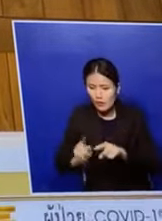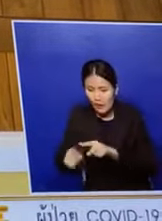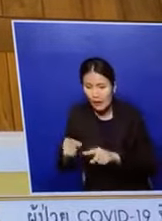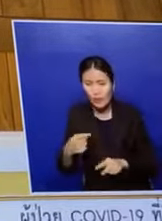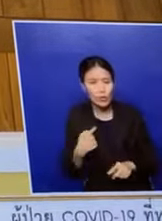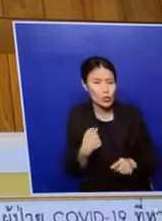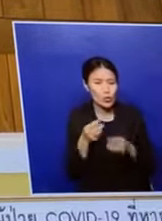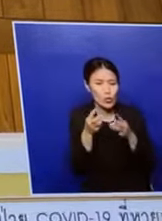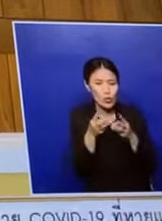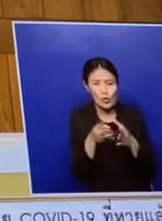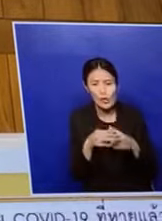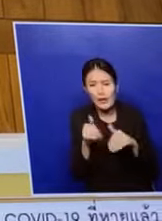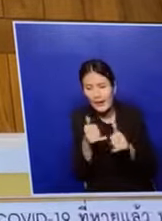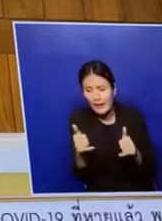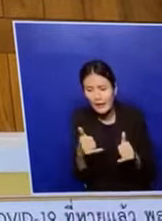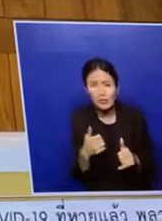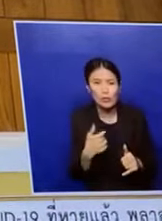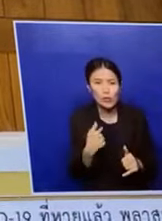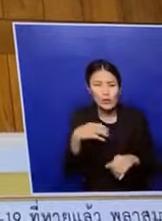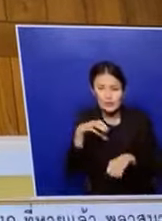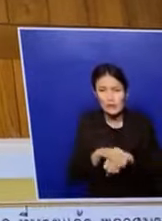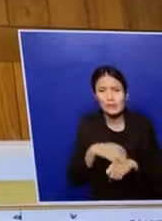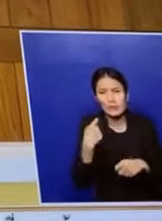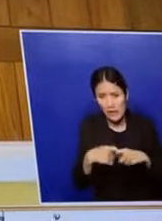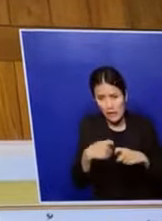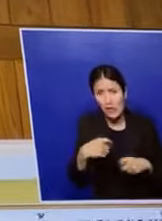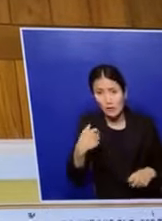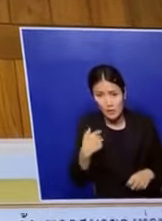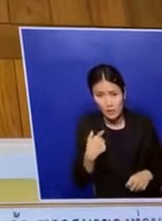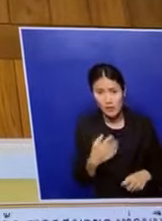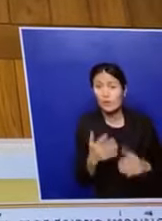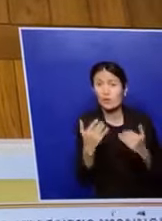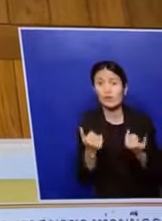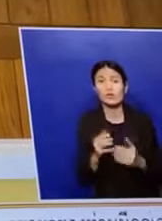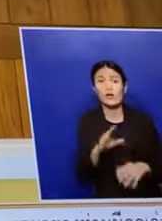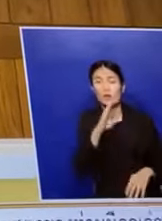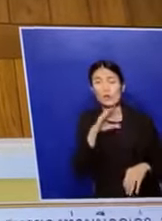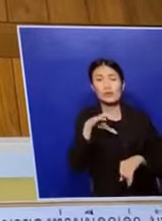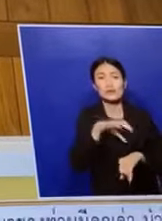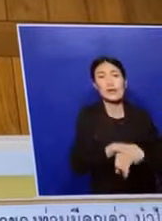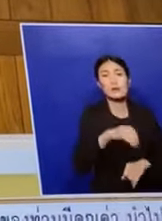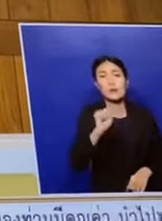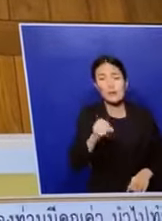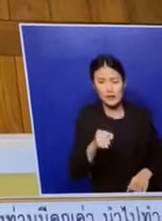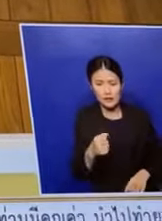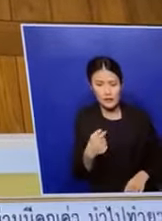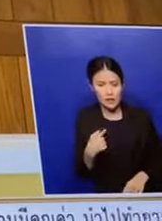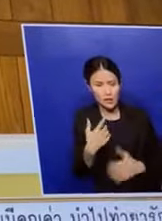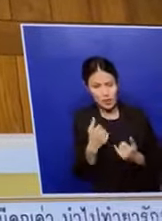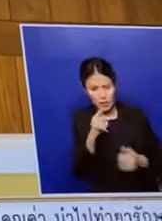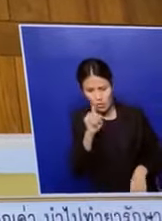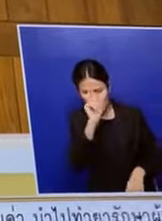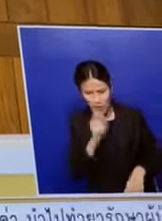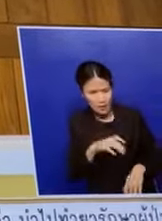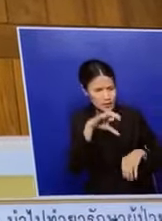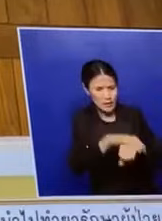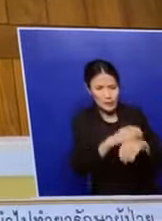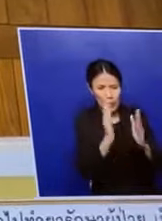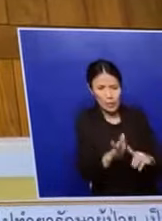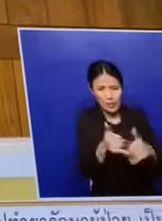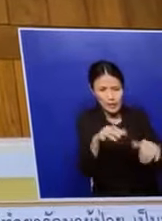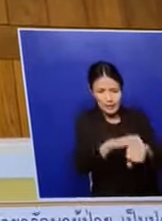ไม่ใช่ไปจับเฉพาะผมก็สงสัยมันจับได้เฉพาะไอ้คนเล่นวันนี้จับไอ้คนอยู่เบื้องหลังด้วยนายทุนด้วย